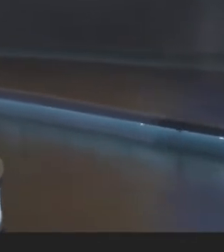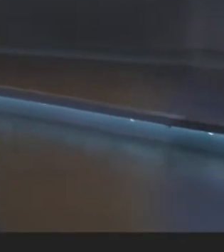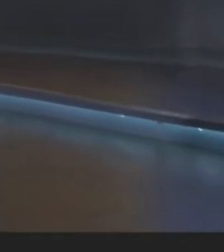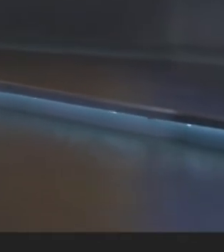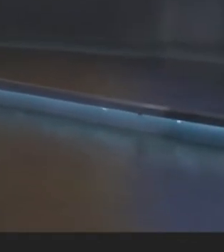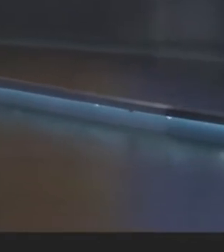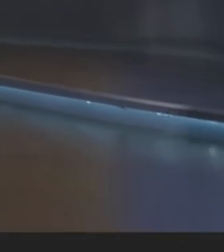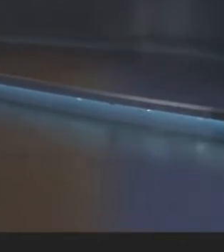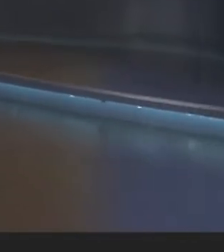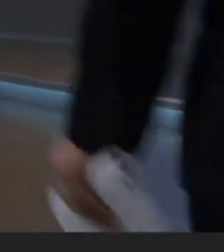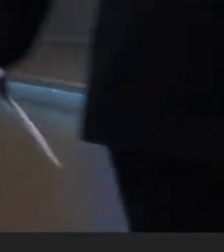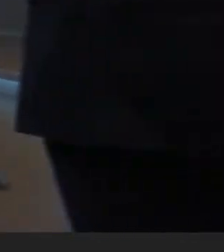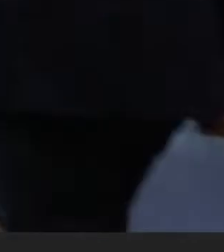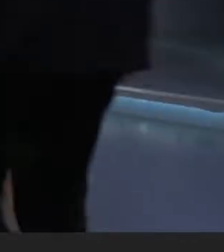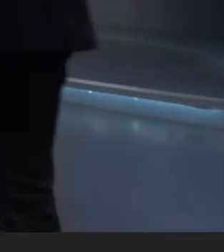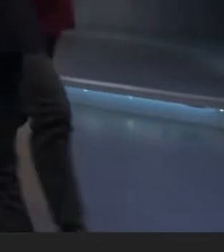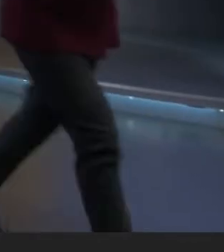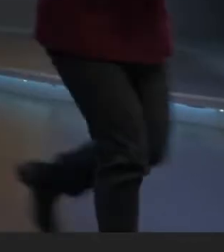으